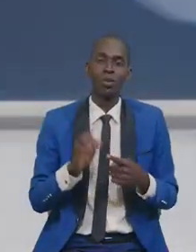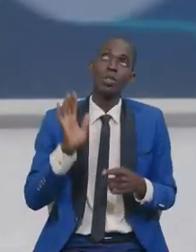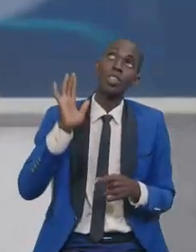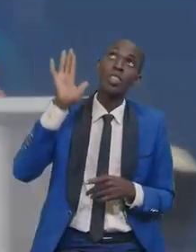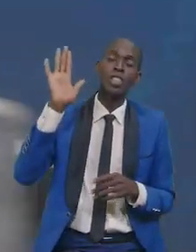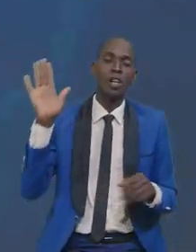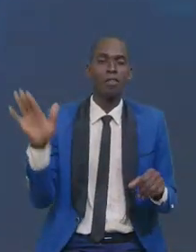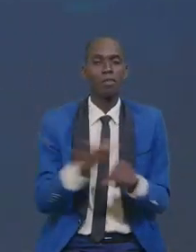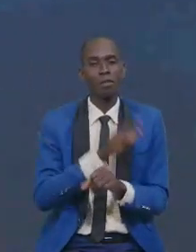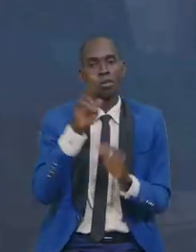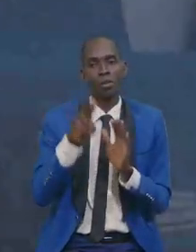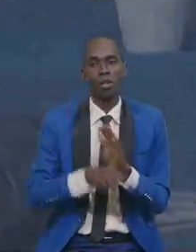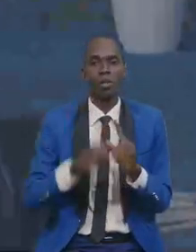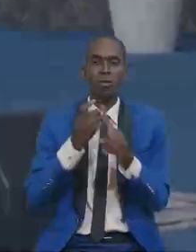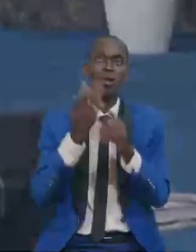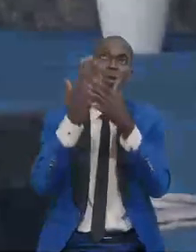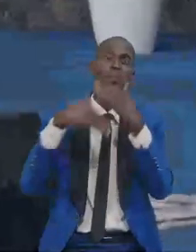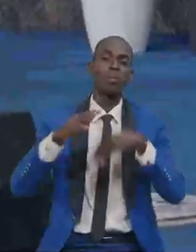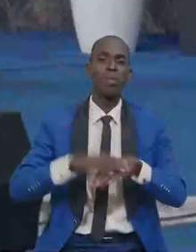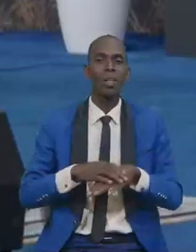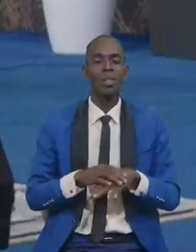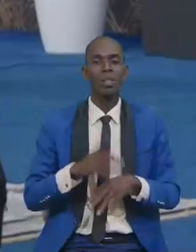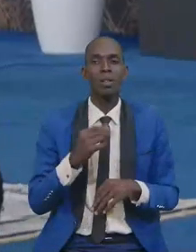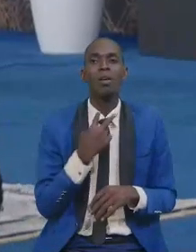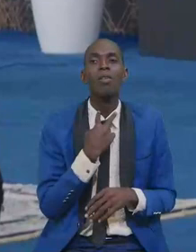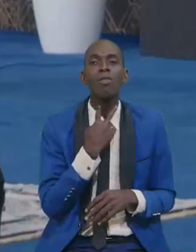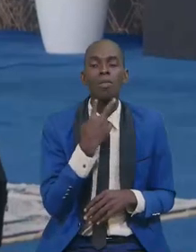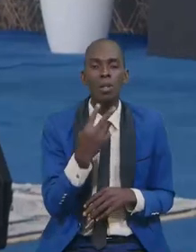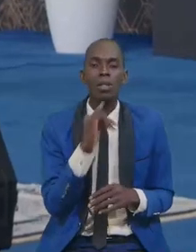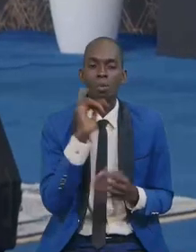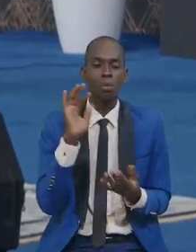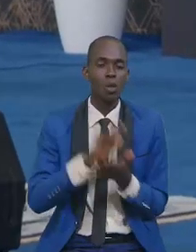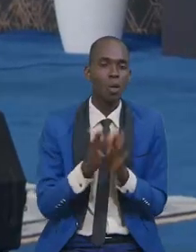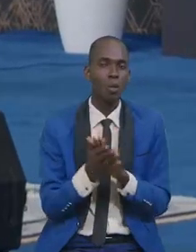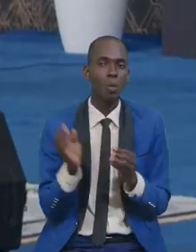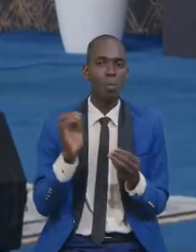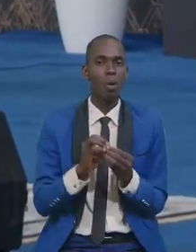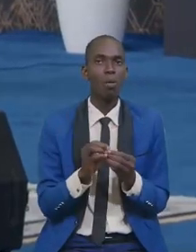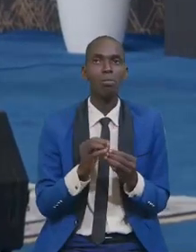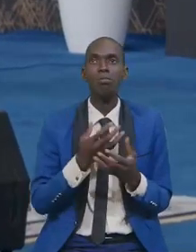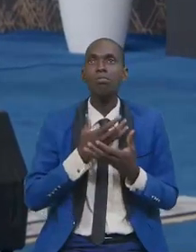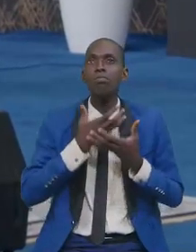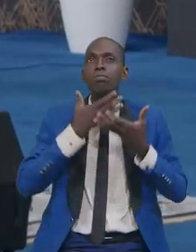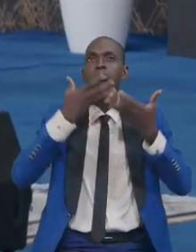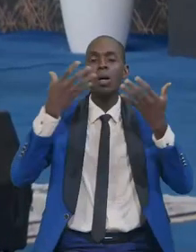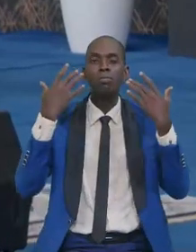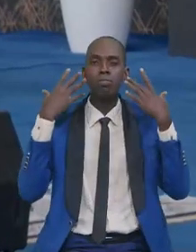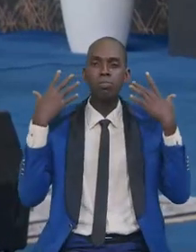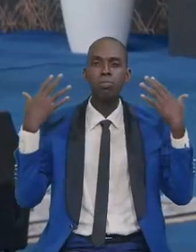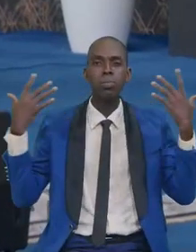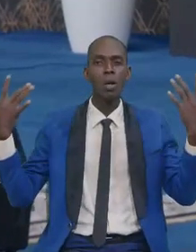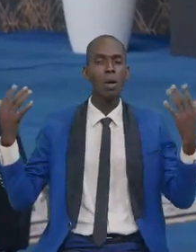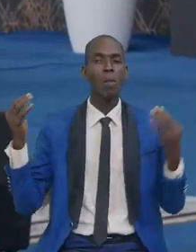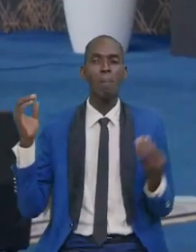à sa plénitude. L'appel ascendant, la voix monte de plus en plus, devient plus